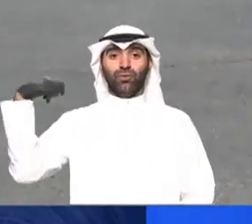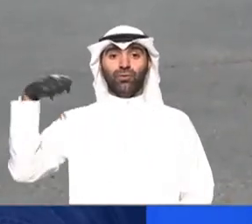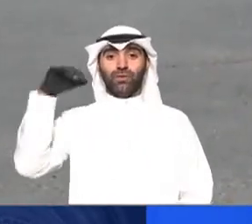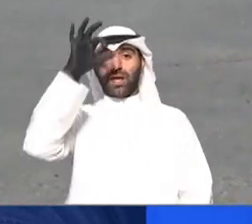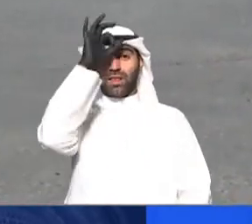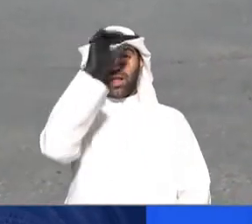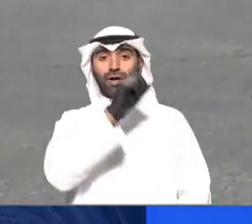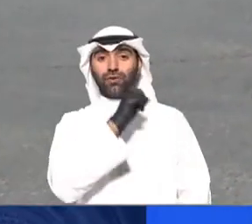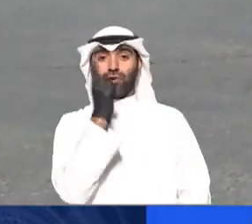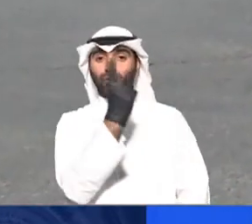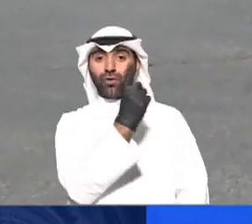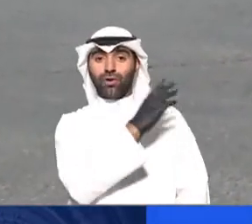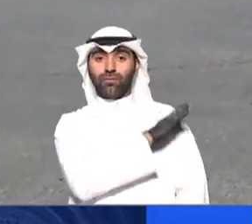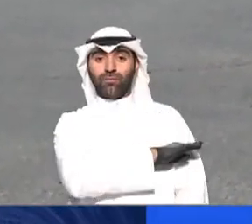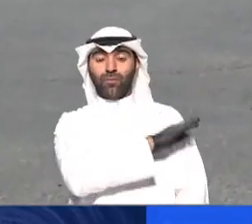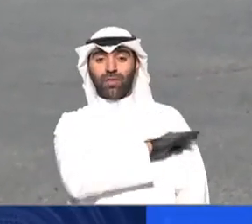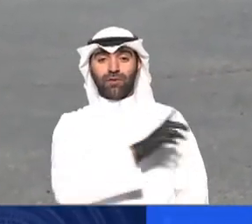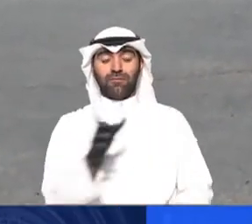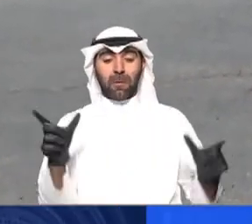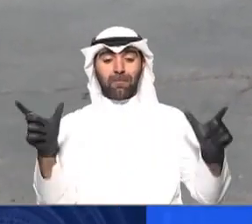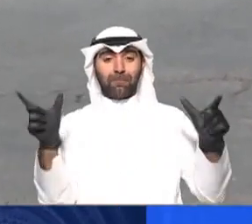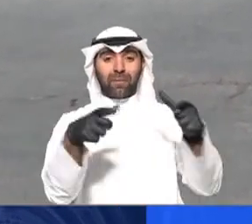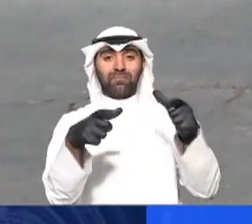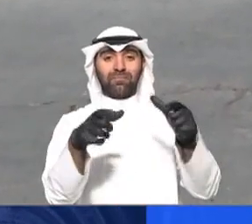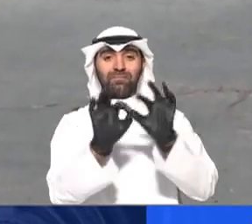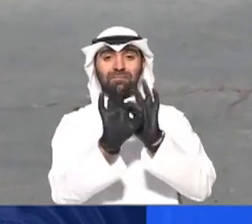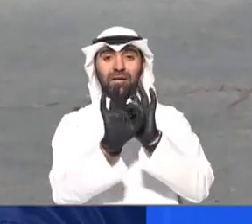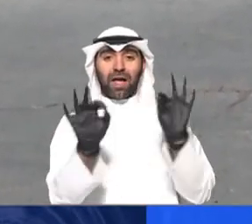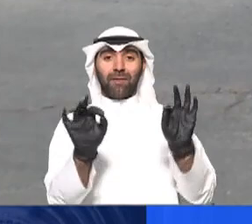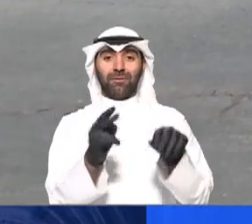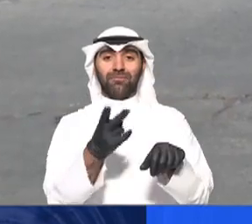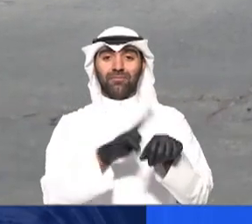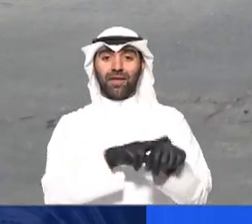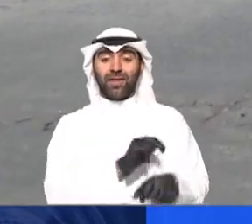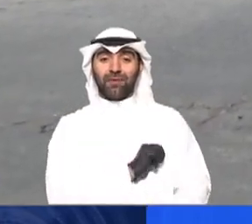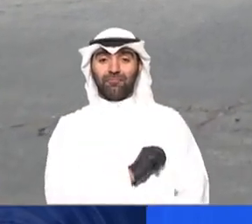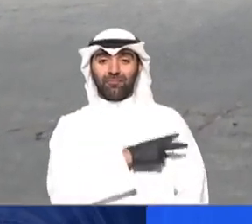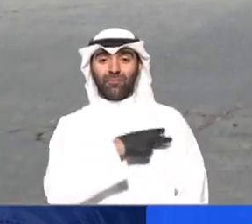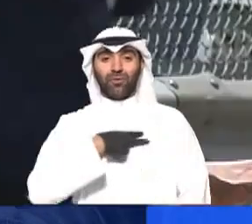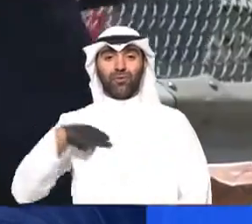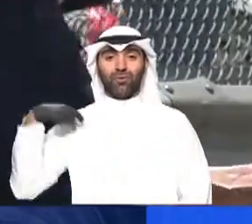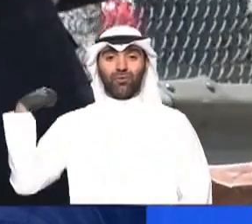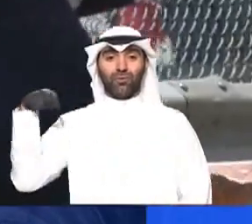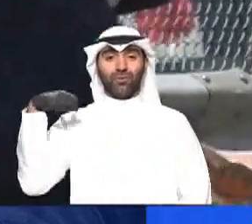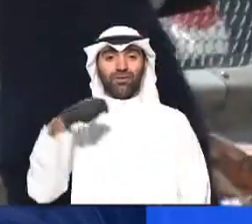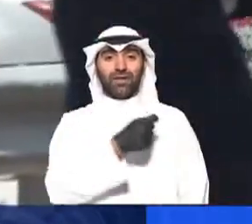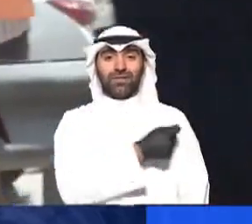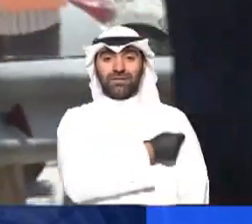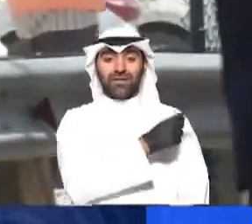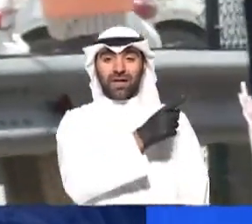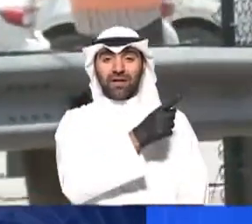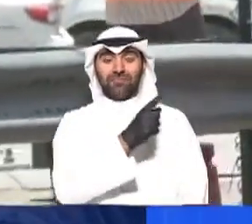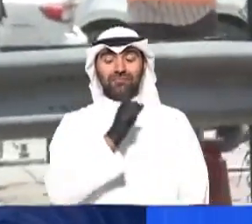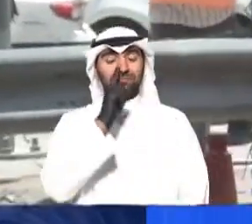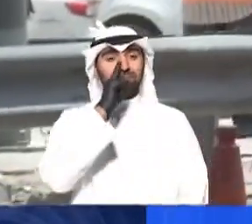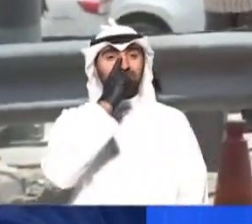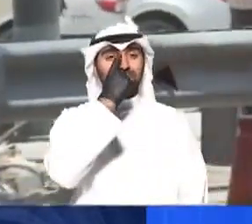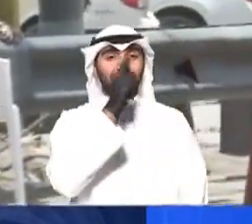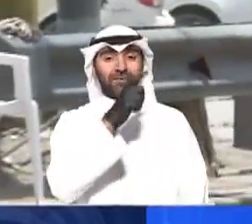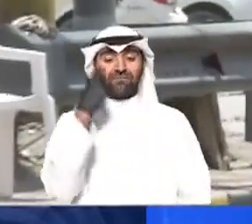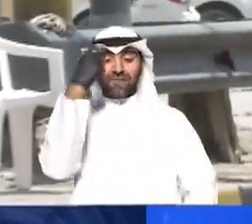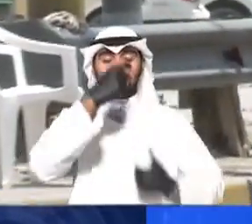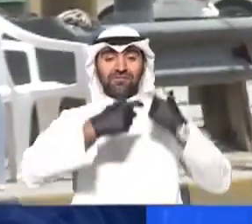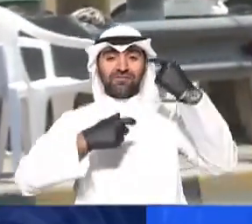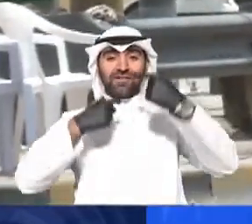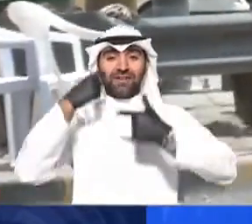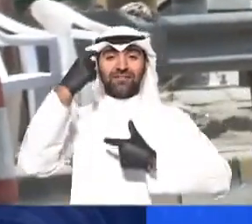أمنيا، ووزارة الصحة تقوم بالمسوحات العشوائية، وأفراد الدفاع المدني يساندون العمل الحكومي